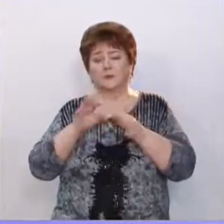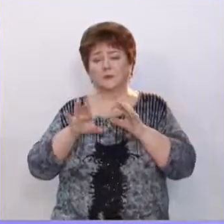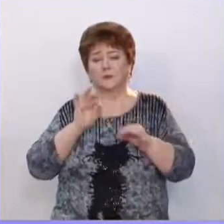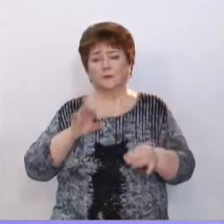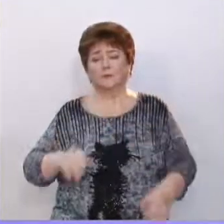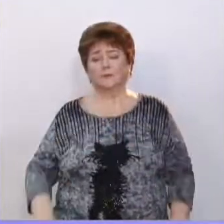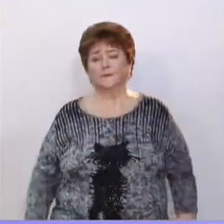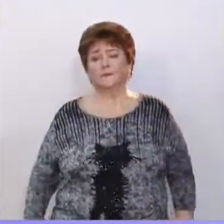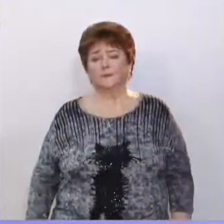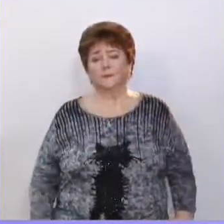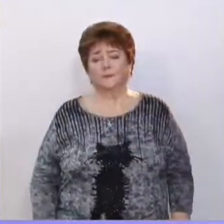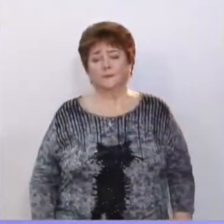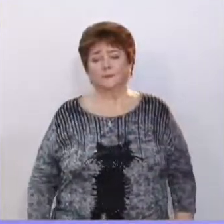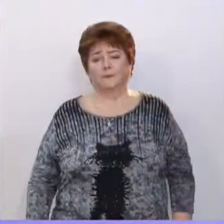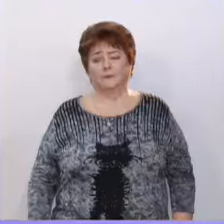выбор.